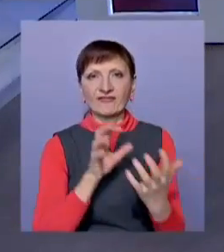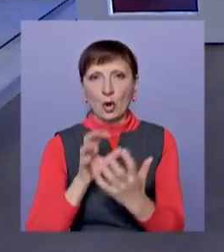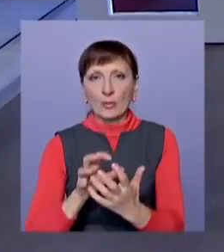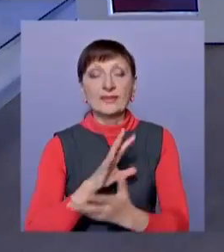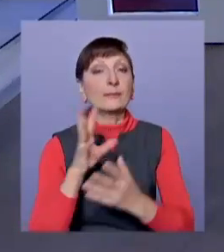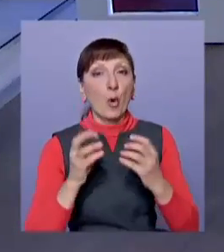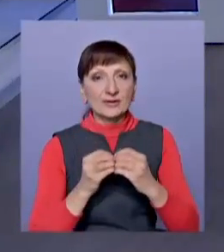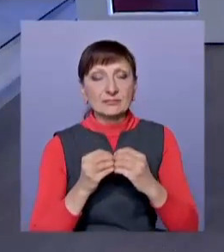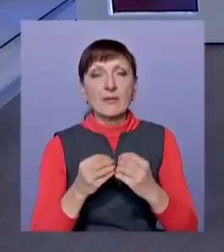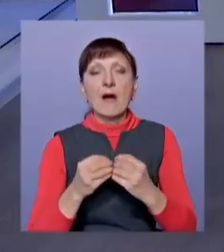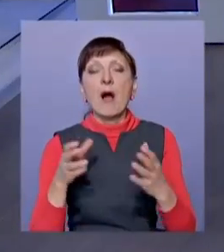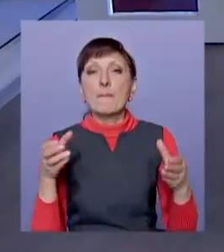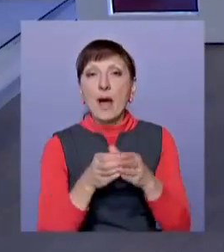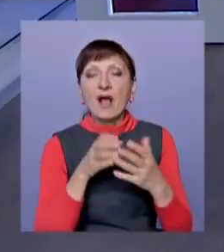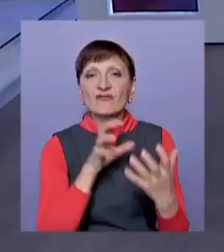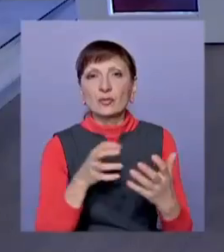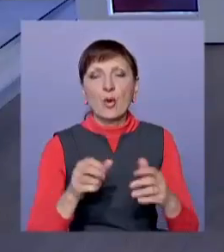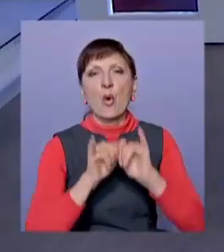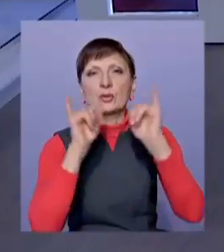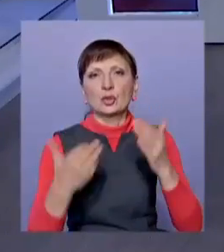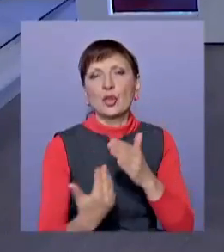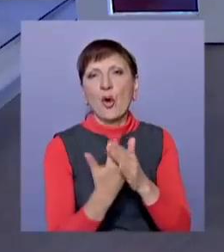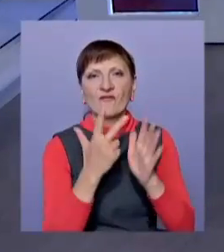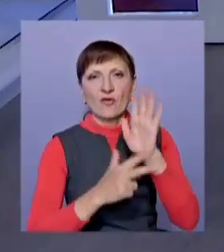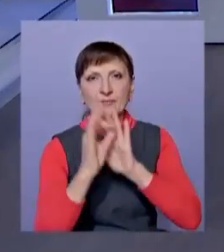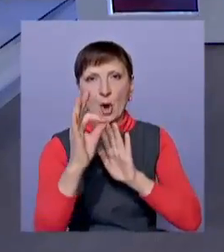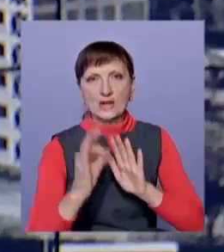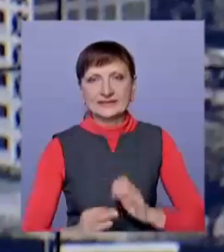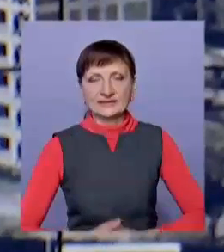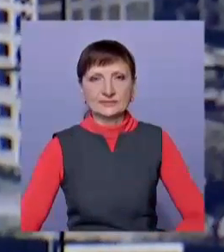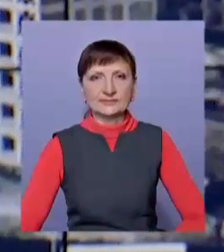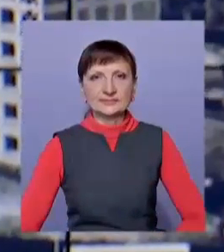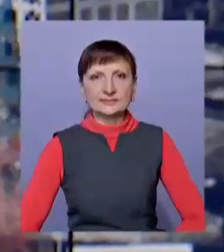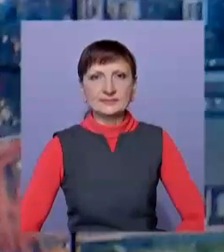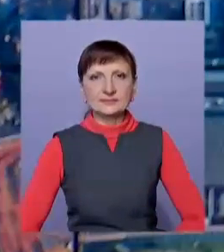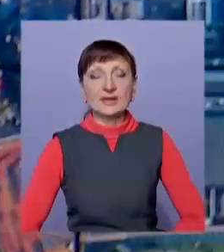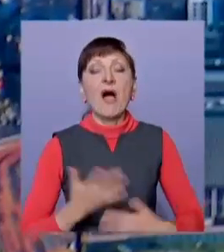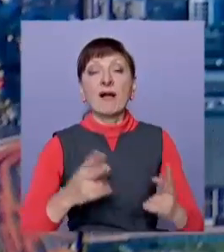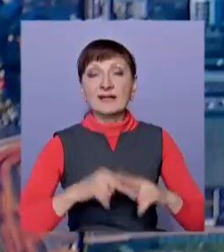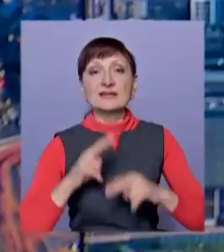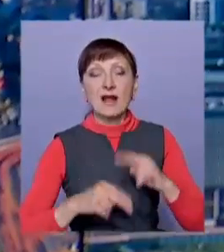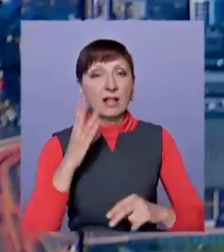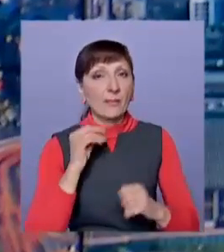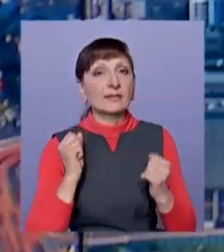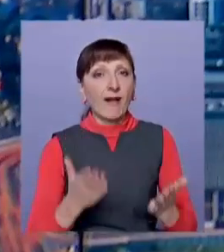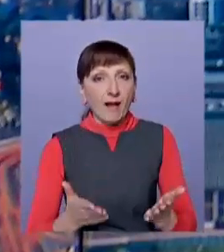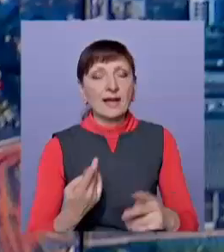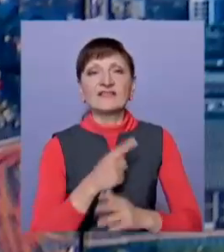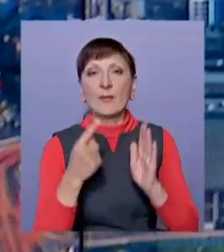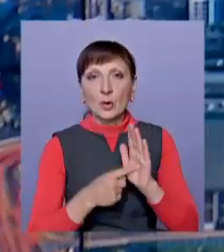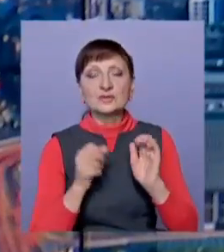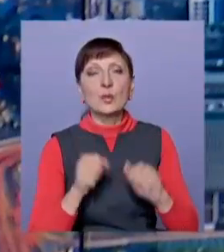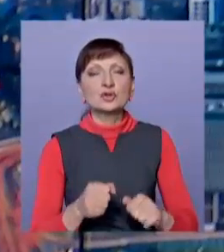Таким образом, парк обновится до 80%. А как застраивался Алматы? На этот вопрос